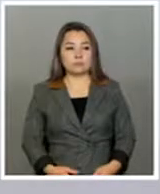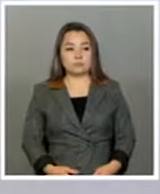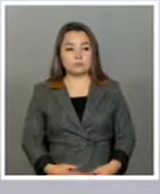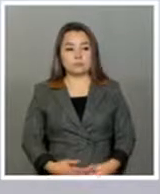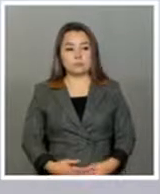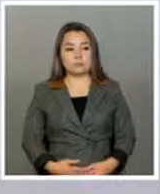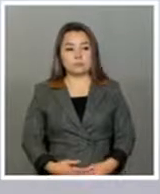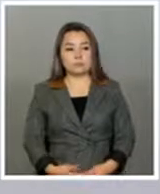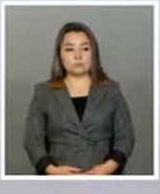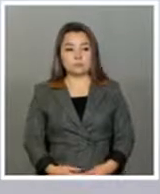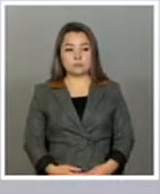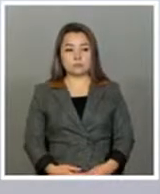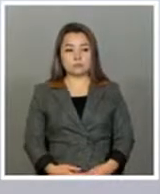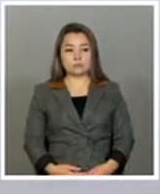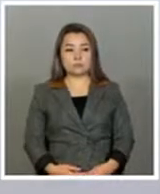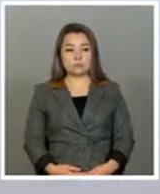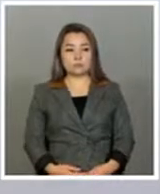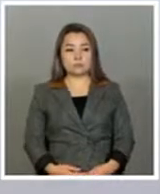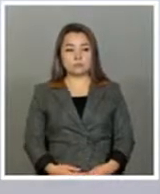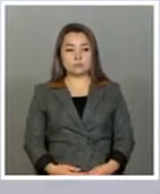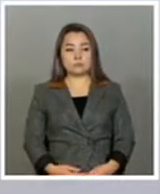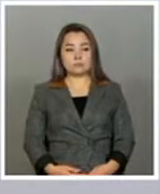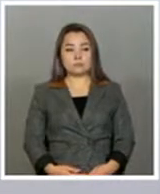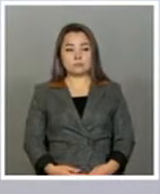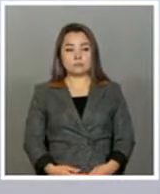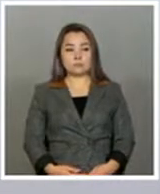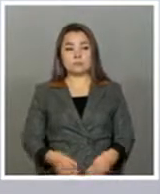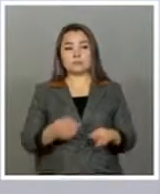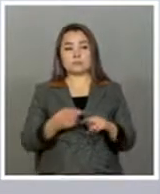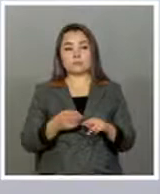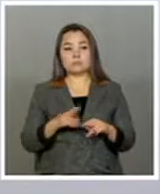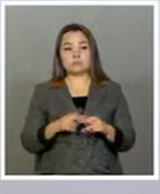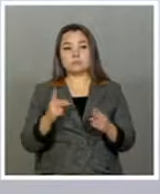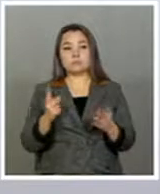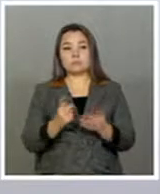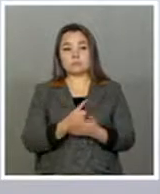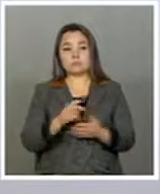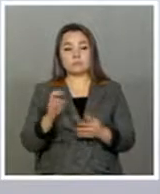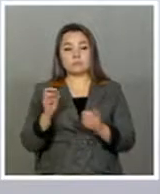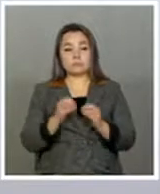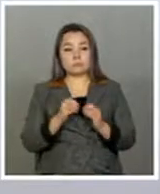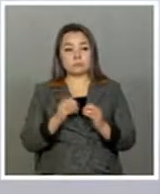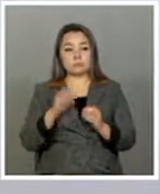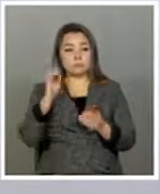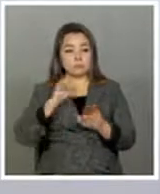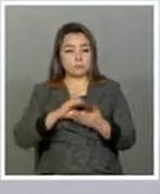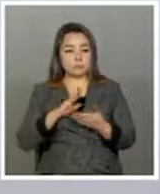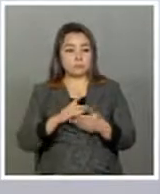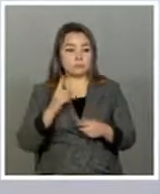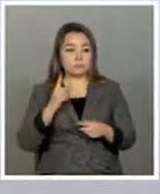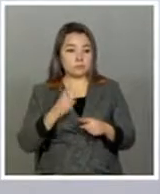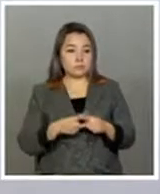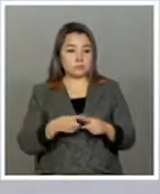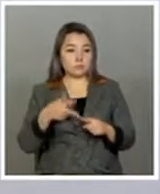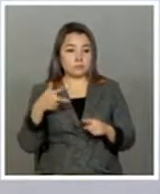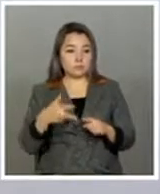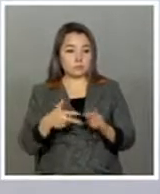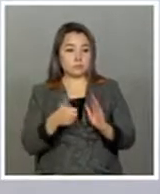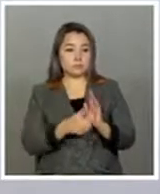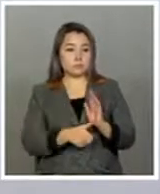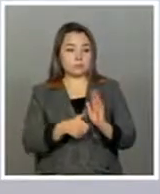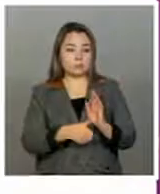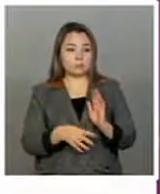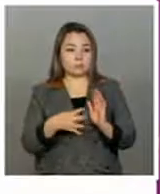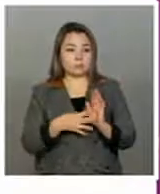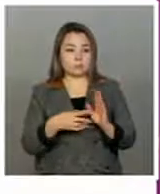теңестірейік. Сонда N тең 10-ға. Яғни алғашқы 10 мүшесінің қосындысы 3069-ға